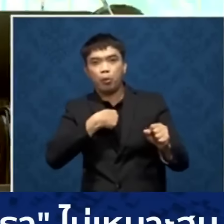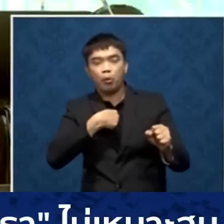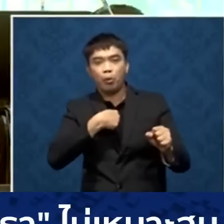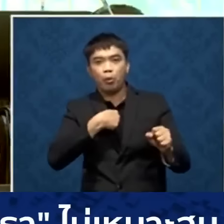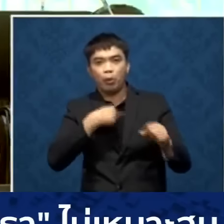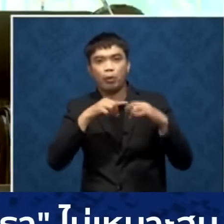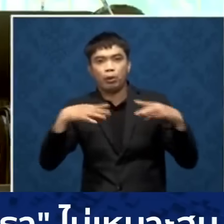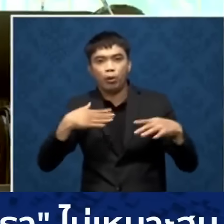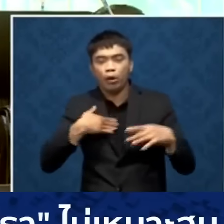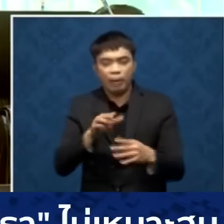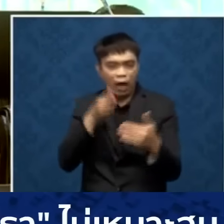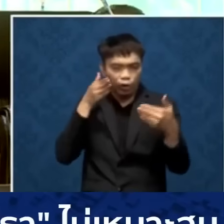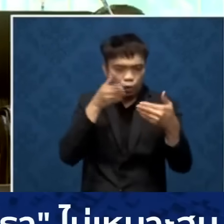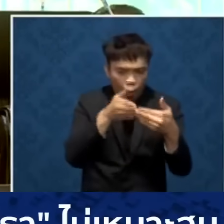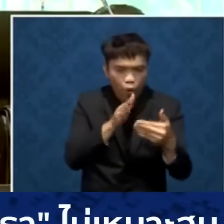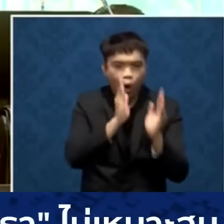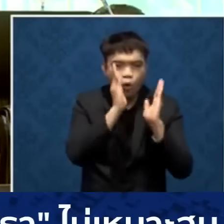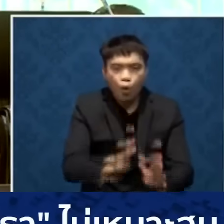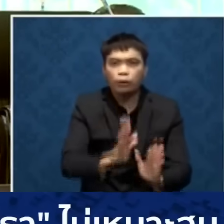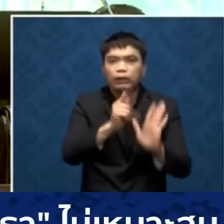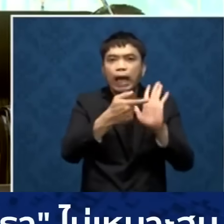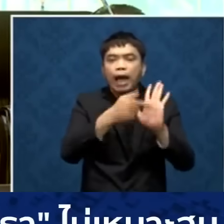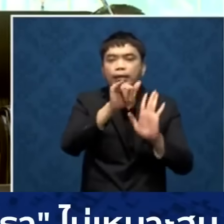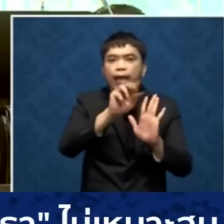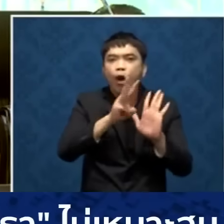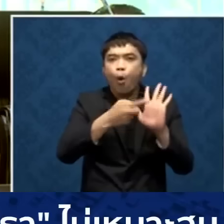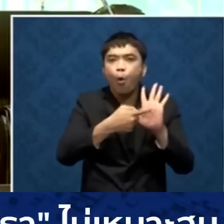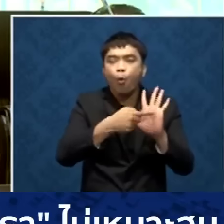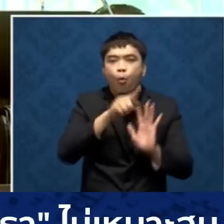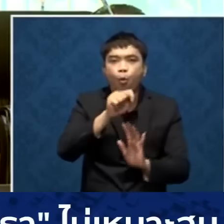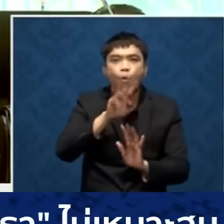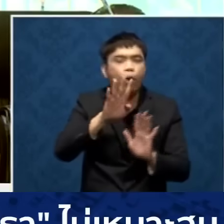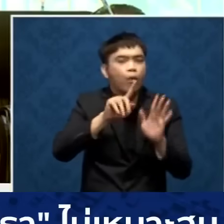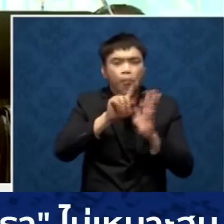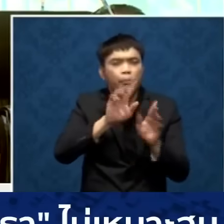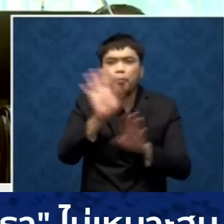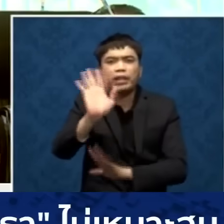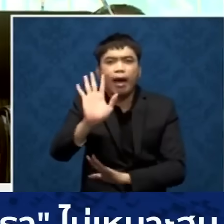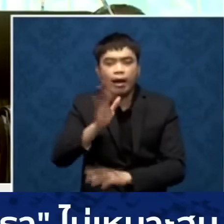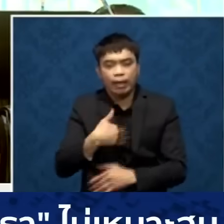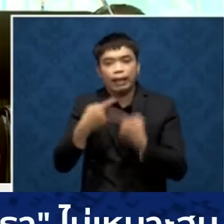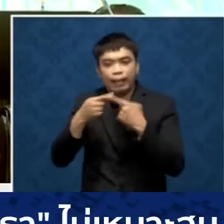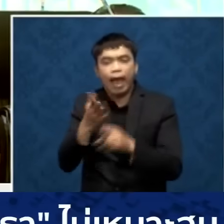หนดให้ความผิดลักษณะนี้เป็นความผิดที่ยอมความกันได้เท่ากับเป็นการหมิ่นประมาทบุคคลธรรมดาครับ